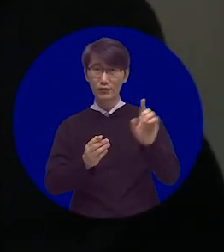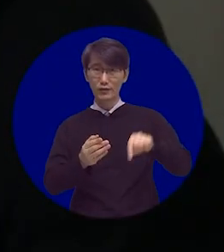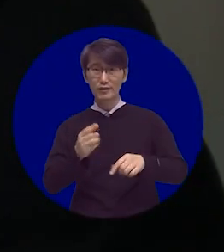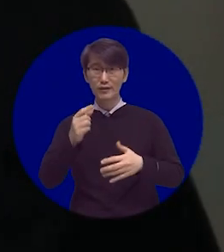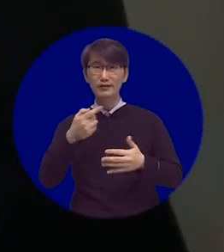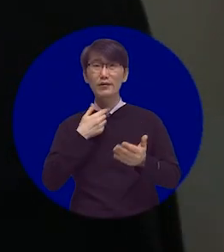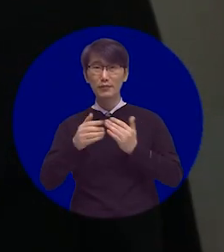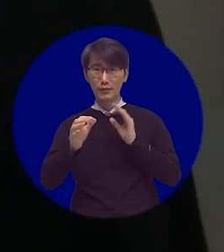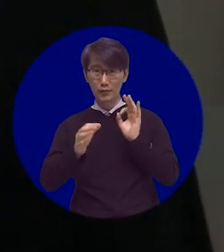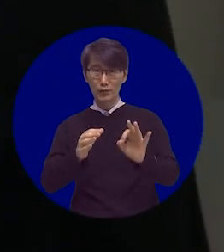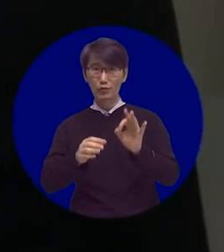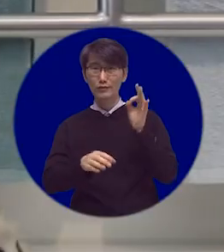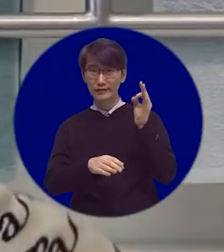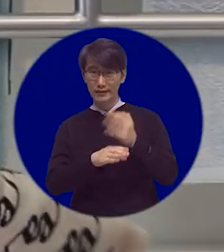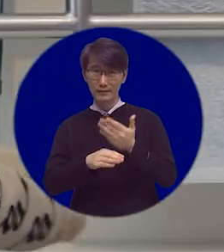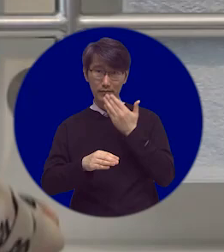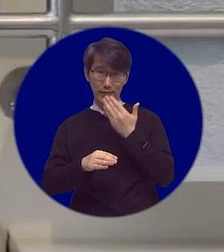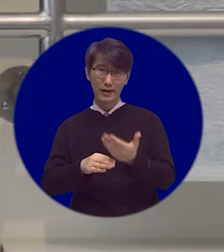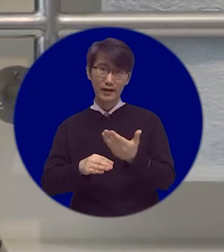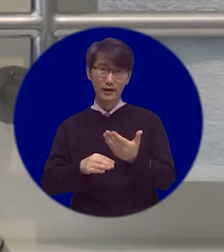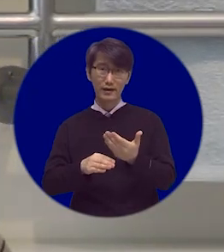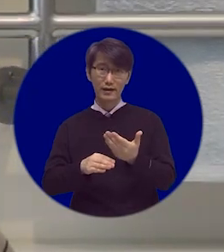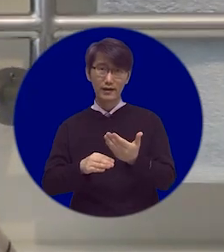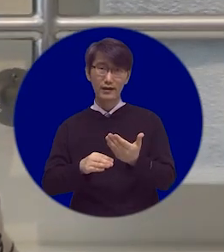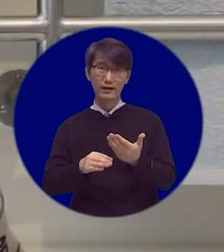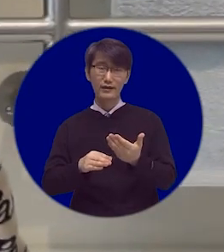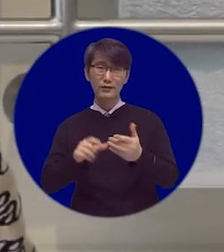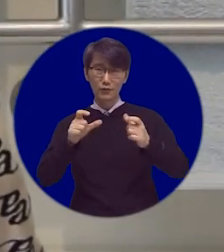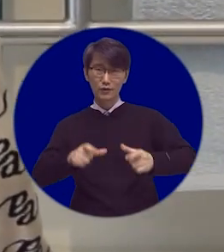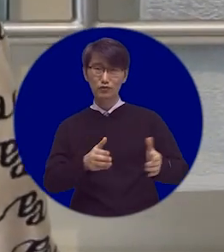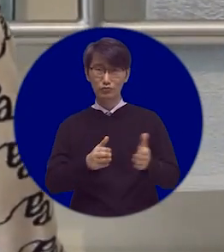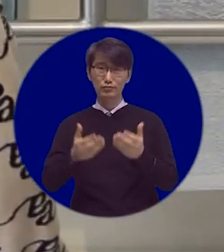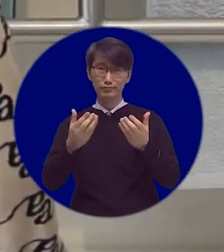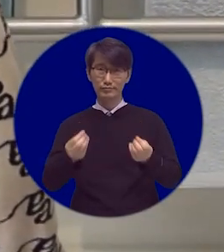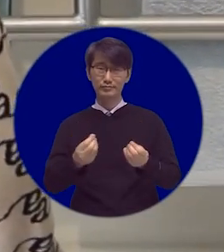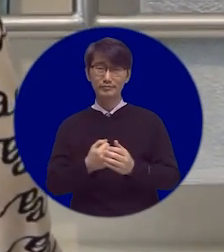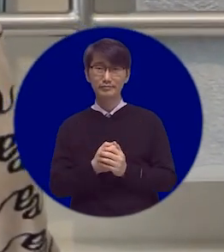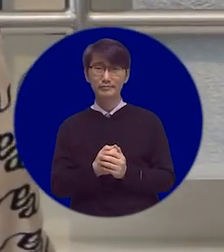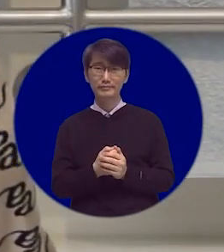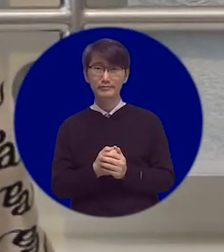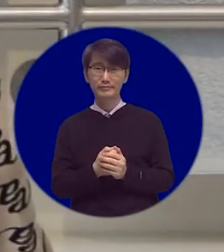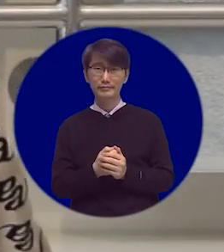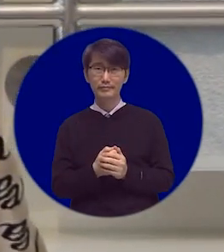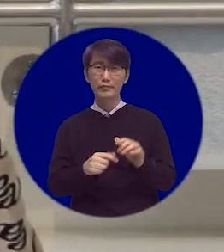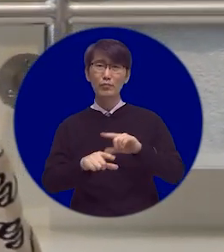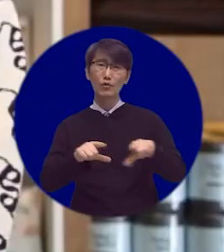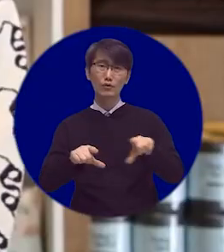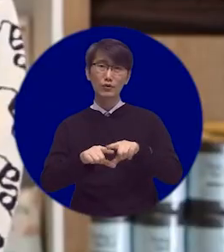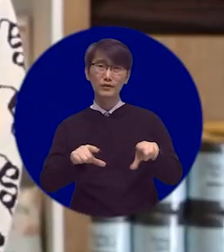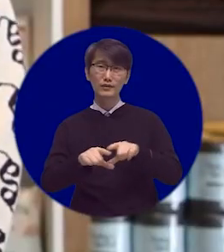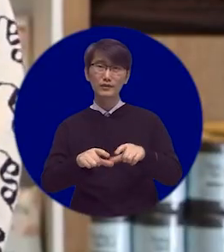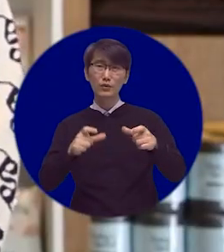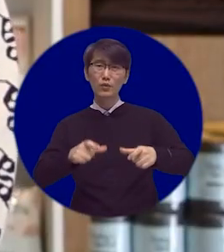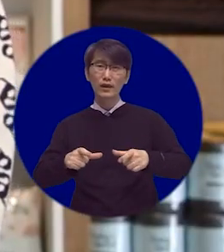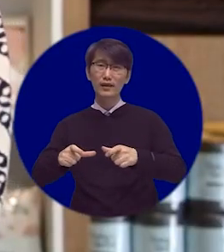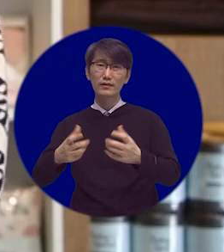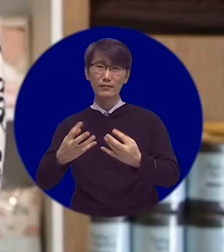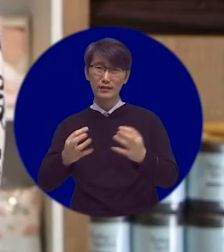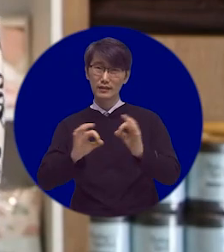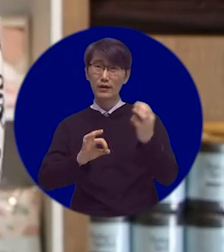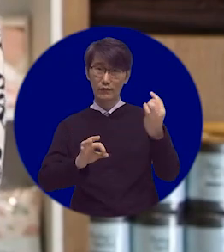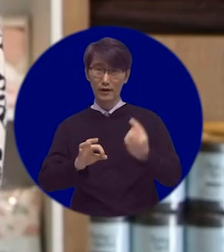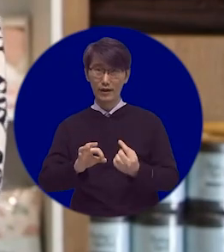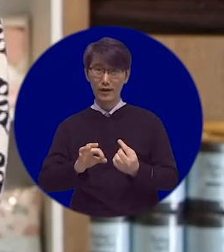체험하고 그리고 구매를 하실 수 있도록 이 공간을 마련했습니다. 보통은 이제 동네에서 많이